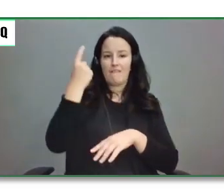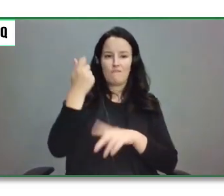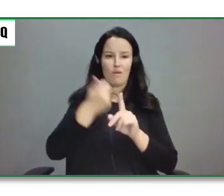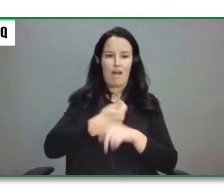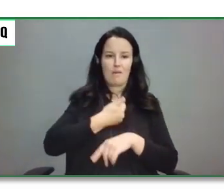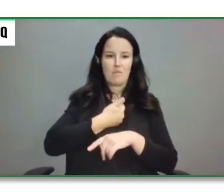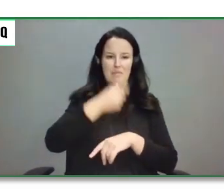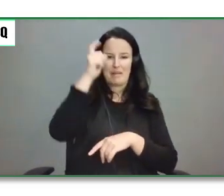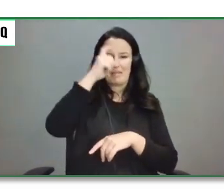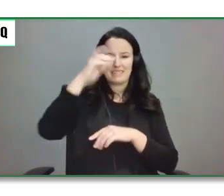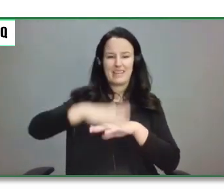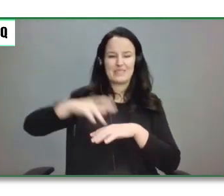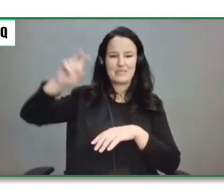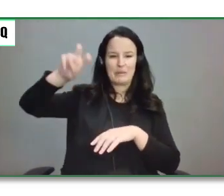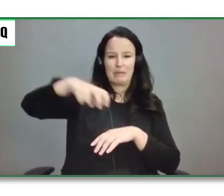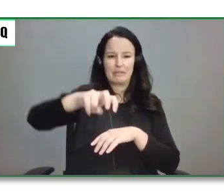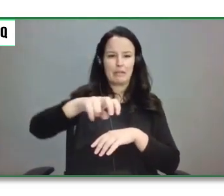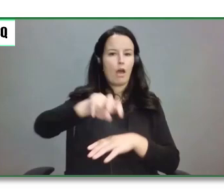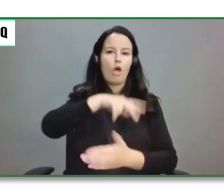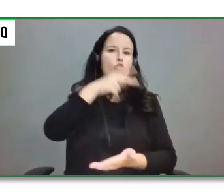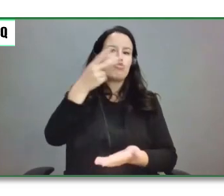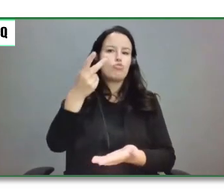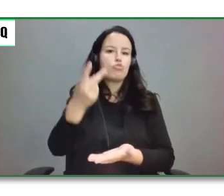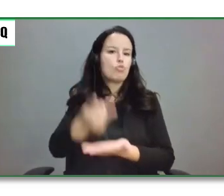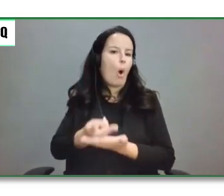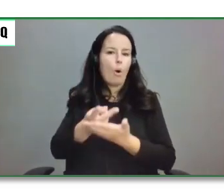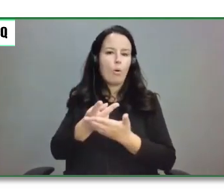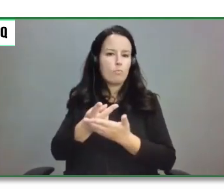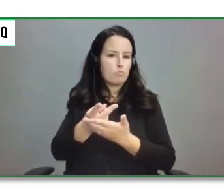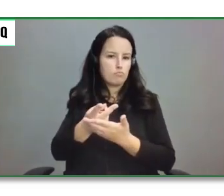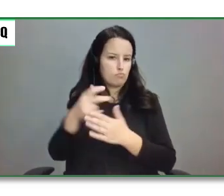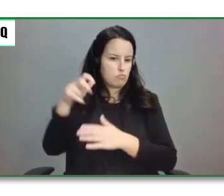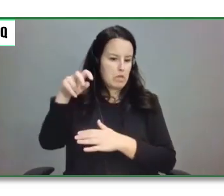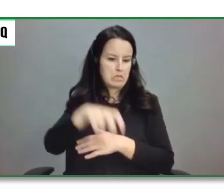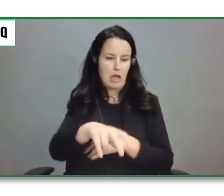alpin. Je ne suis pas tombée en descendant.